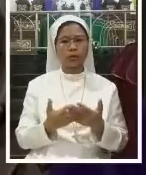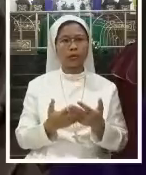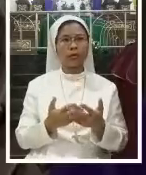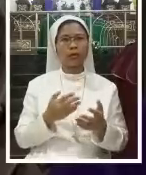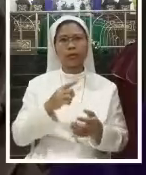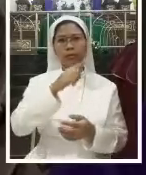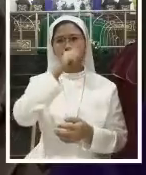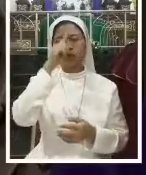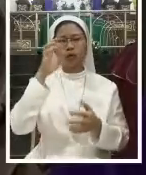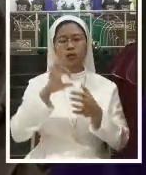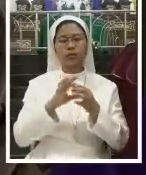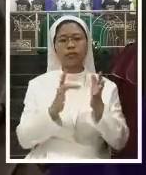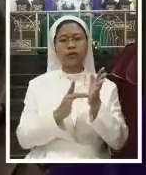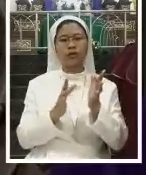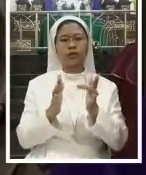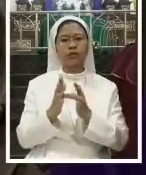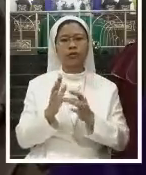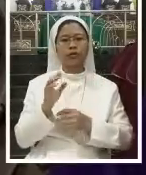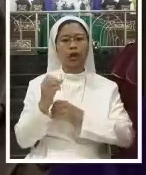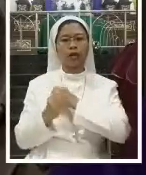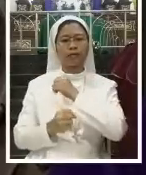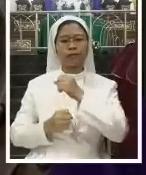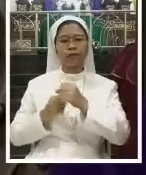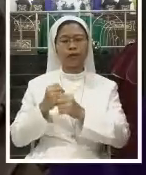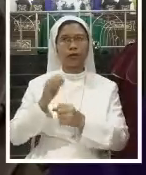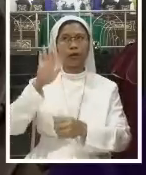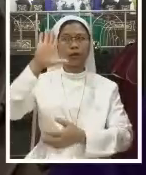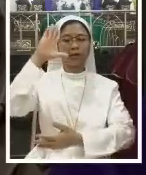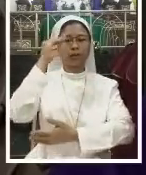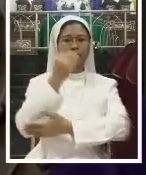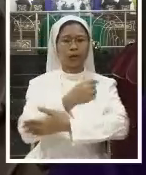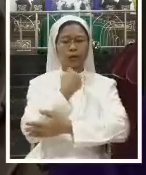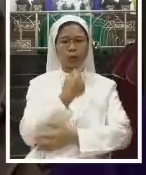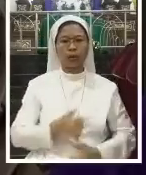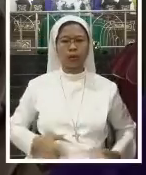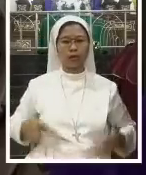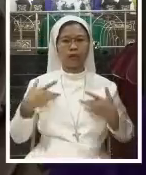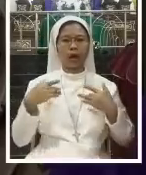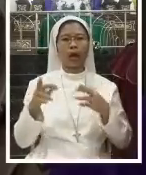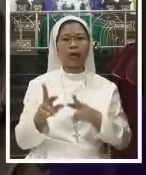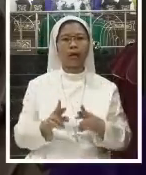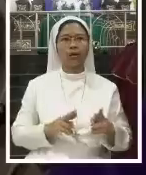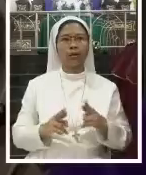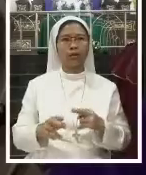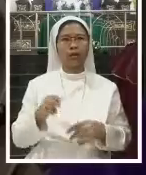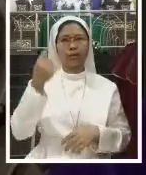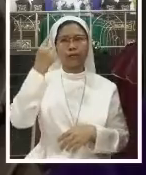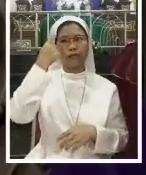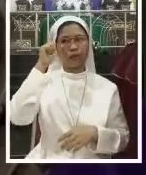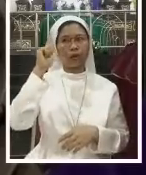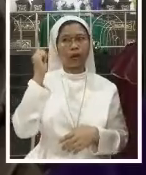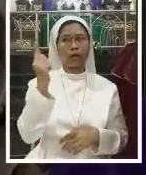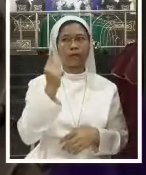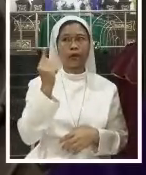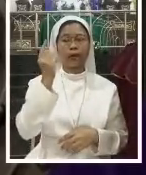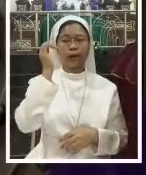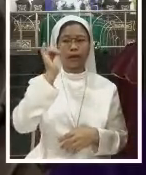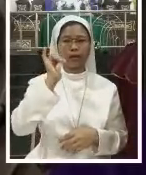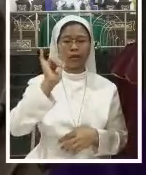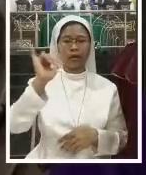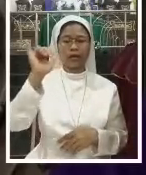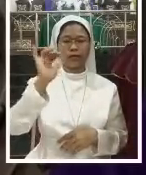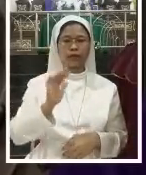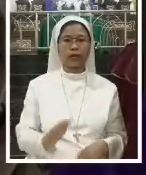mga pagsakit kang sa imong aki, siya na nabubuhay as sinagahade sa kapanahonan